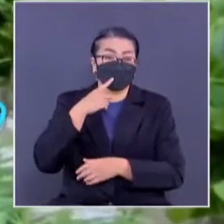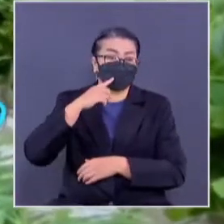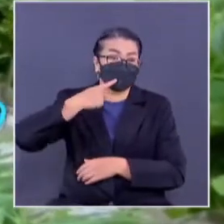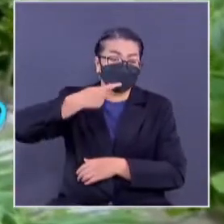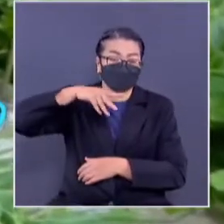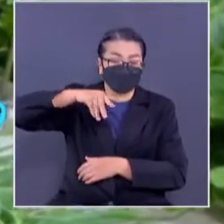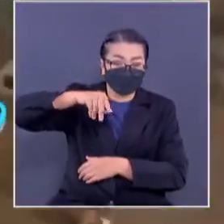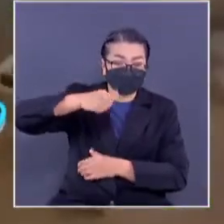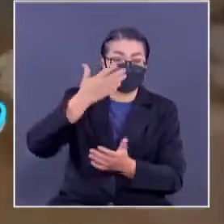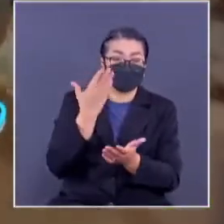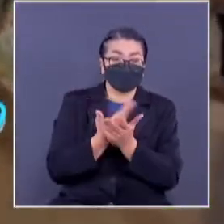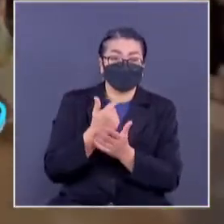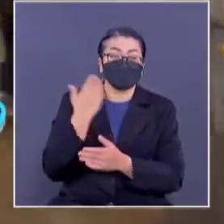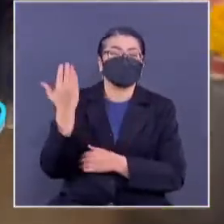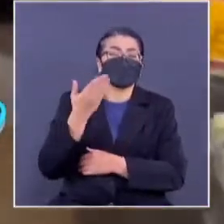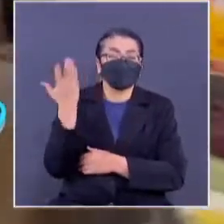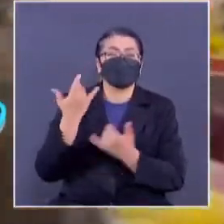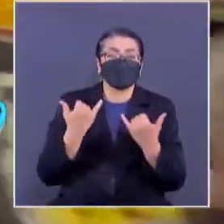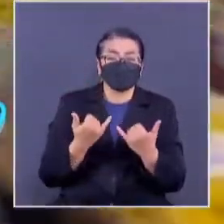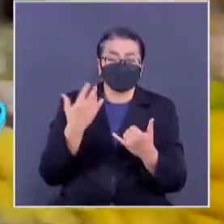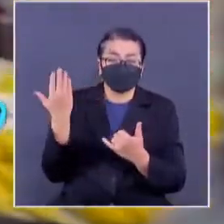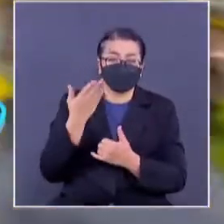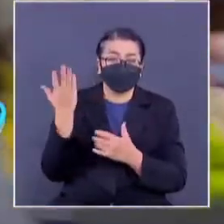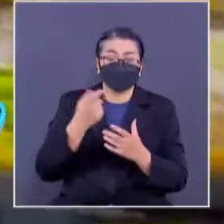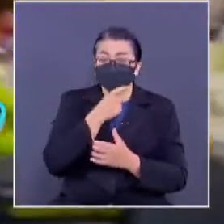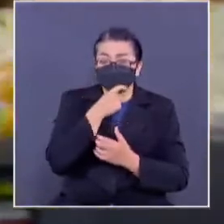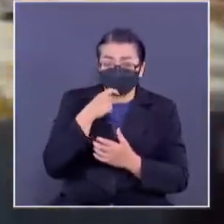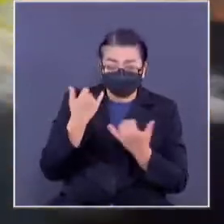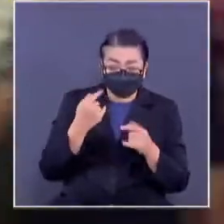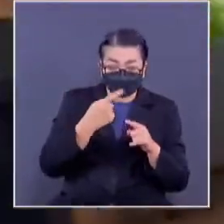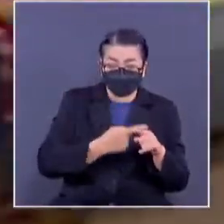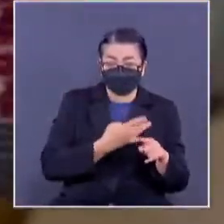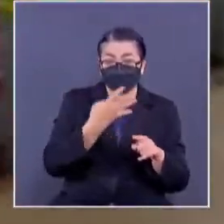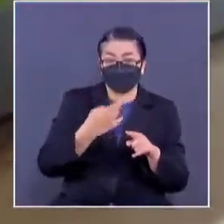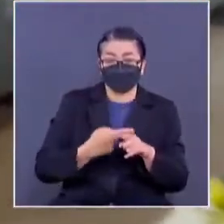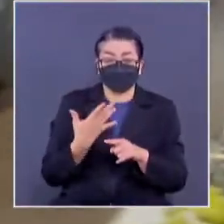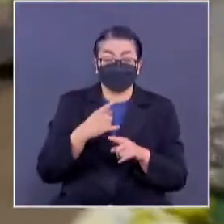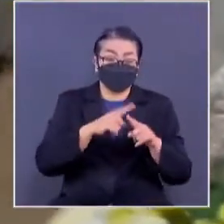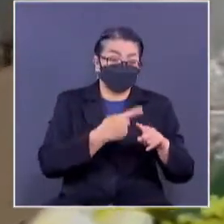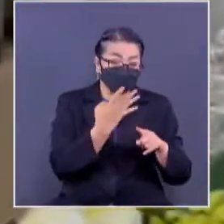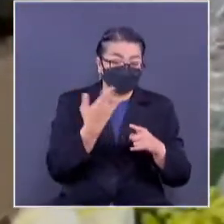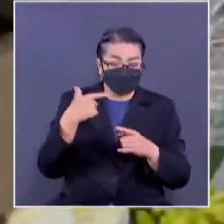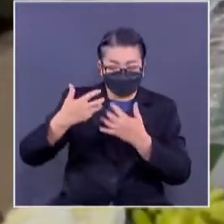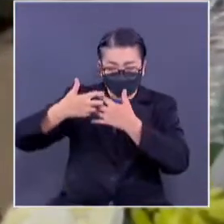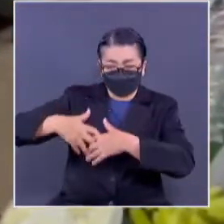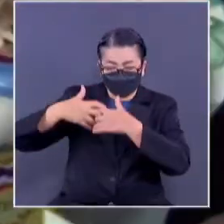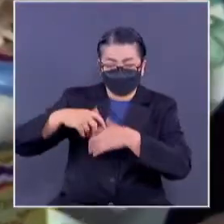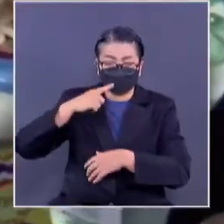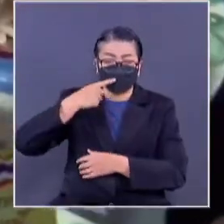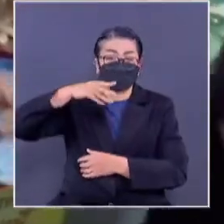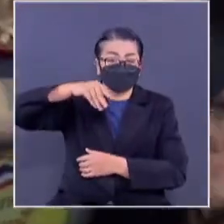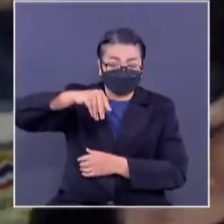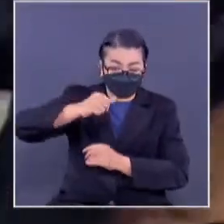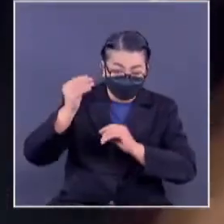ที่เป็นไปเนี่ยเป็นไปตามฤดูกาลท่านบอกว่าคาดว่าเมื่อช่วงเมษายนเนี่ยผ่านไปแล้วผลผลิตเพิ่มขึ้นราคา